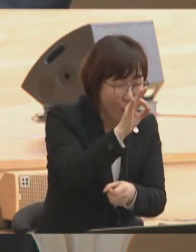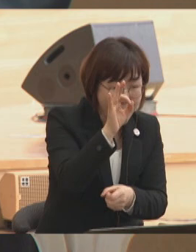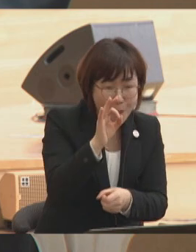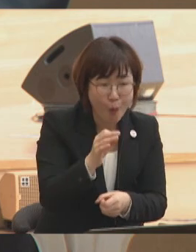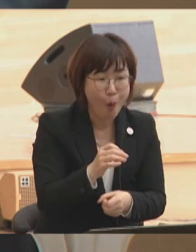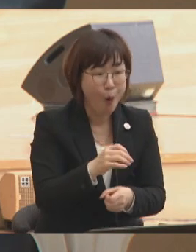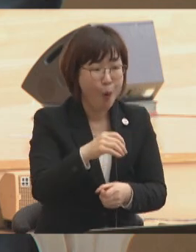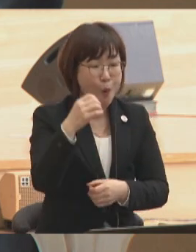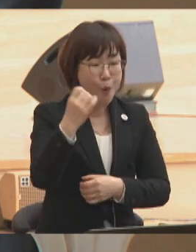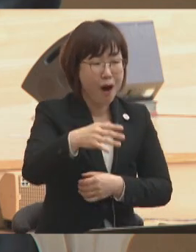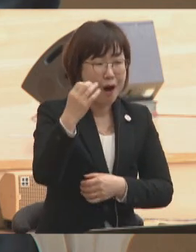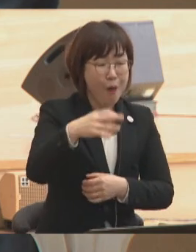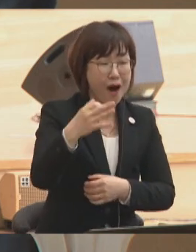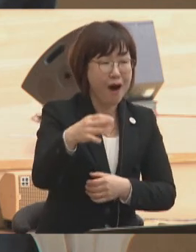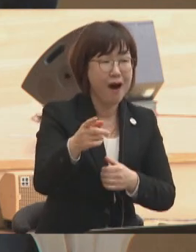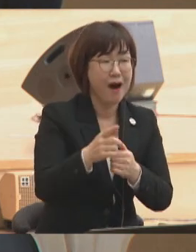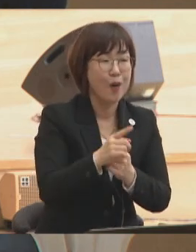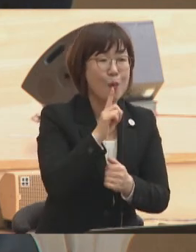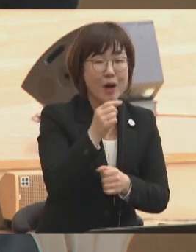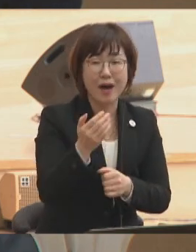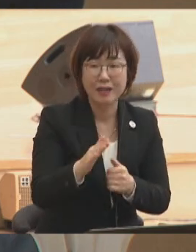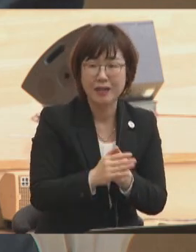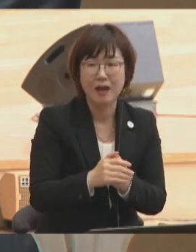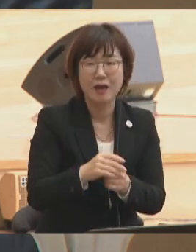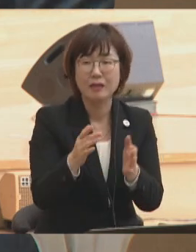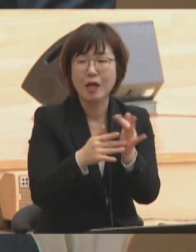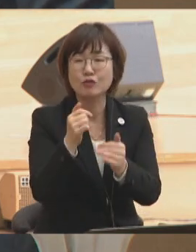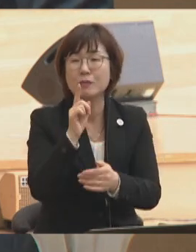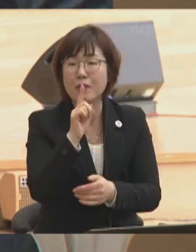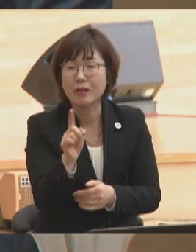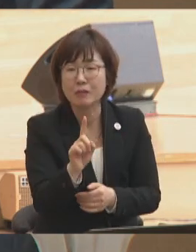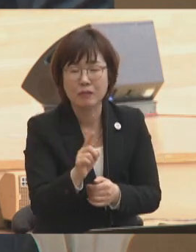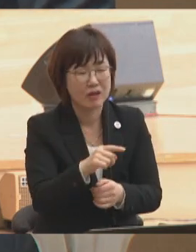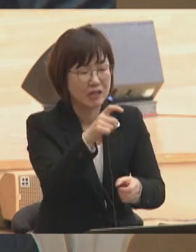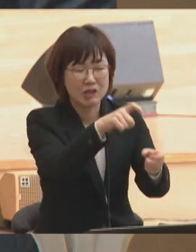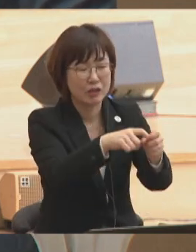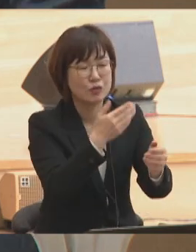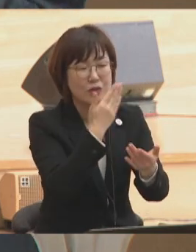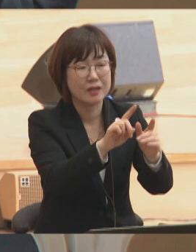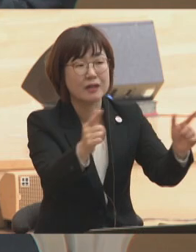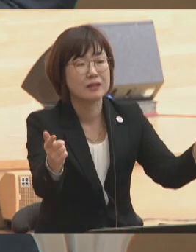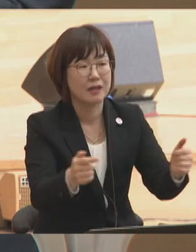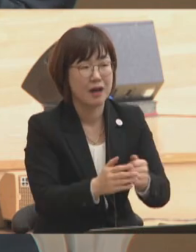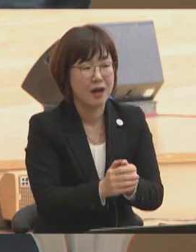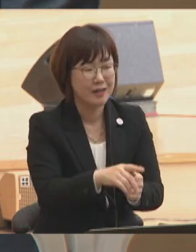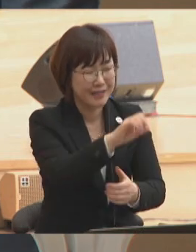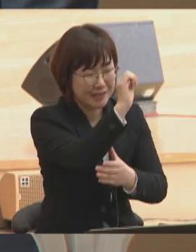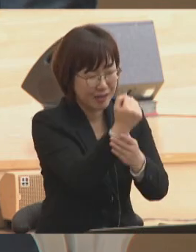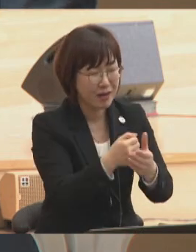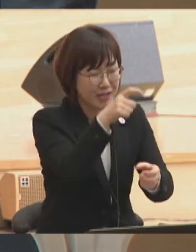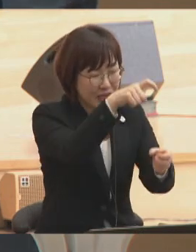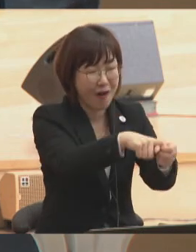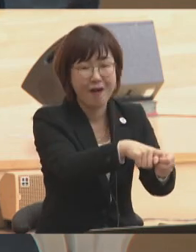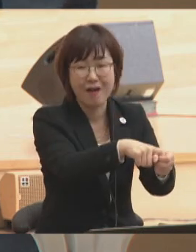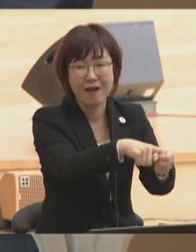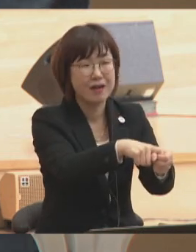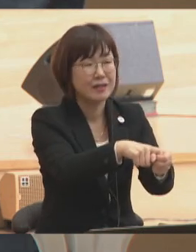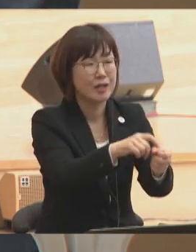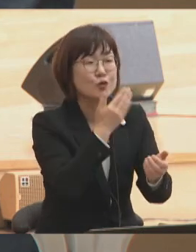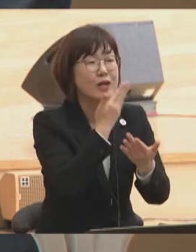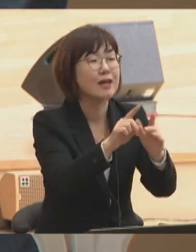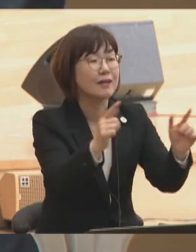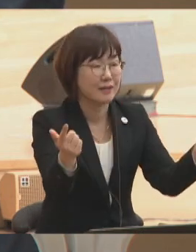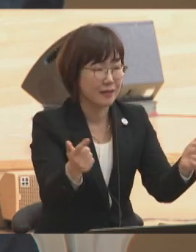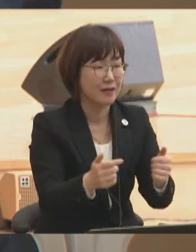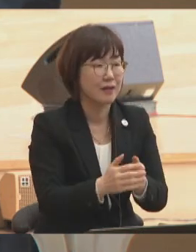거잖아요. 그 다음 뭐라고 말해, 그 떡이 중요한 게 아니다는 거예요. 그 썩을 양식, 그게